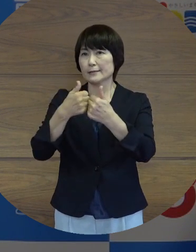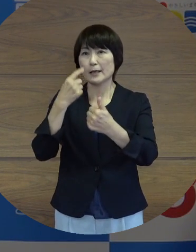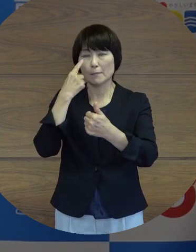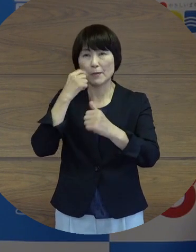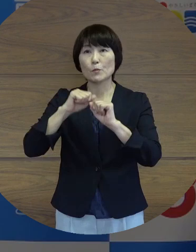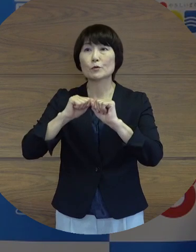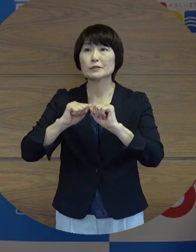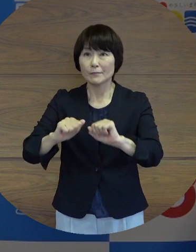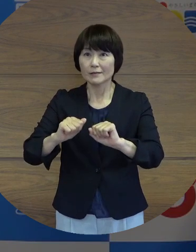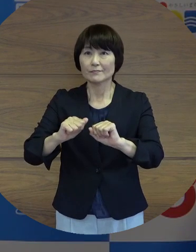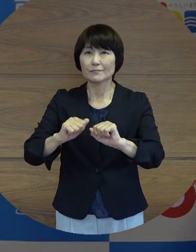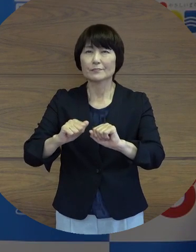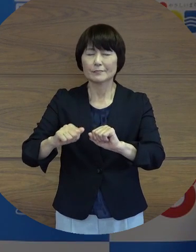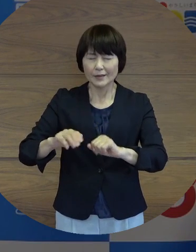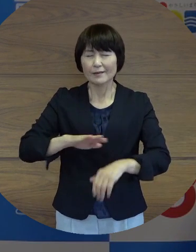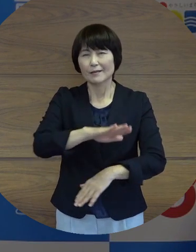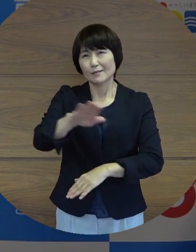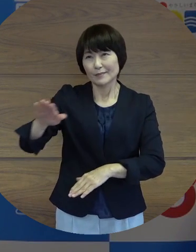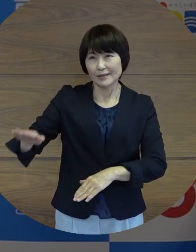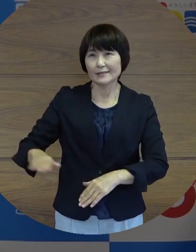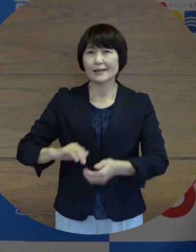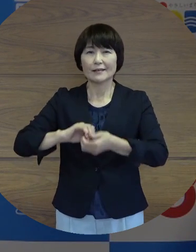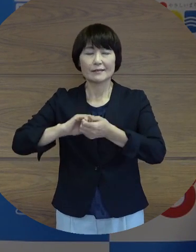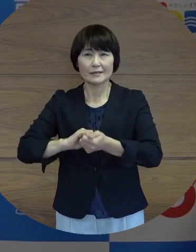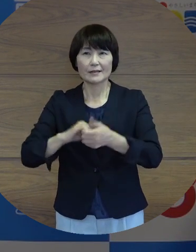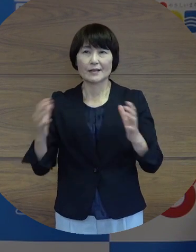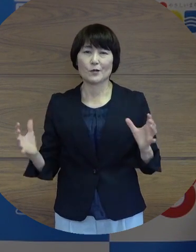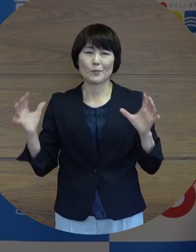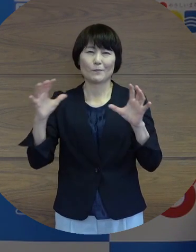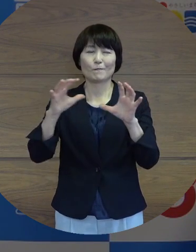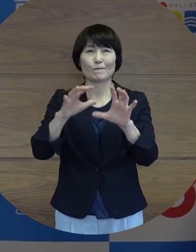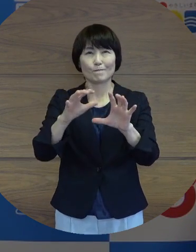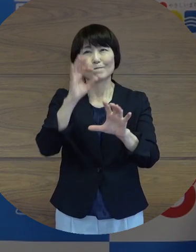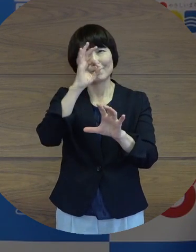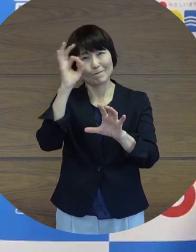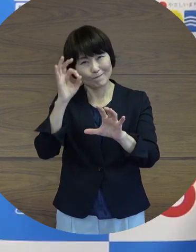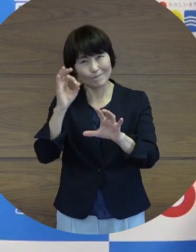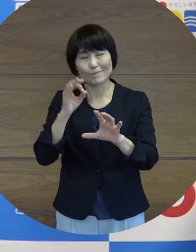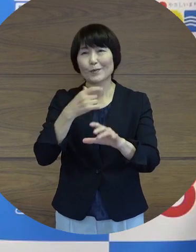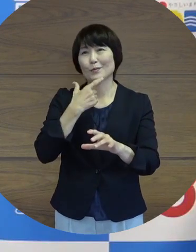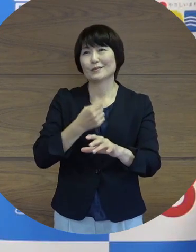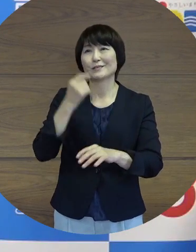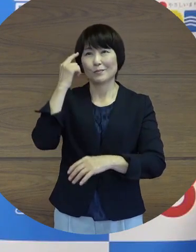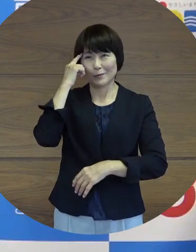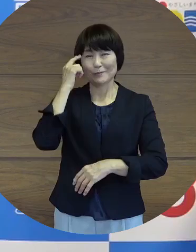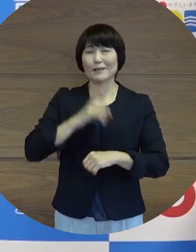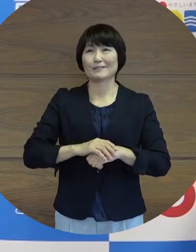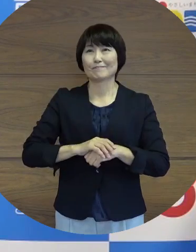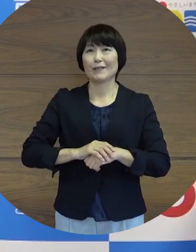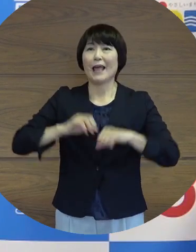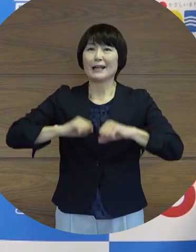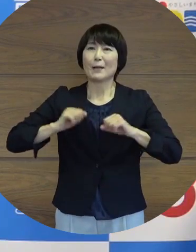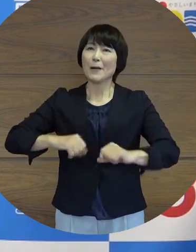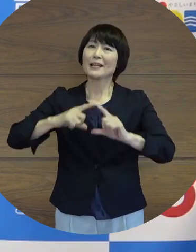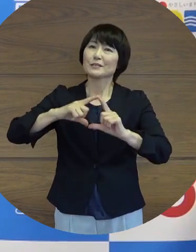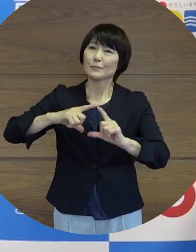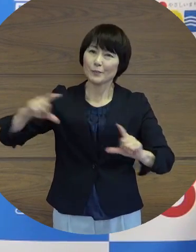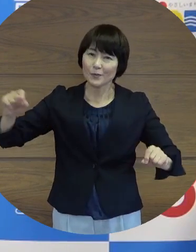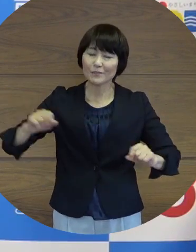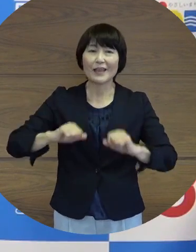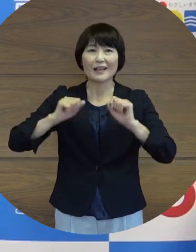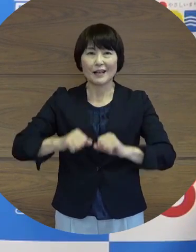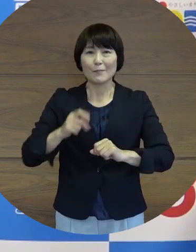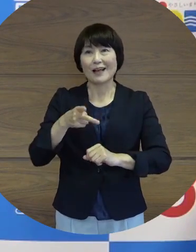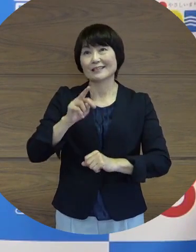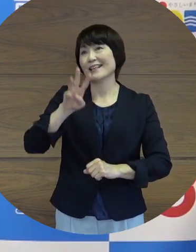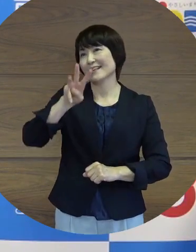りますので、どうぞ皆さんお集まりいただければと思っております。頑張れ日本、頑張れ長谷川